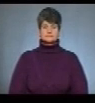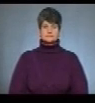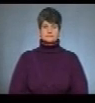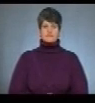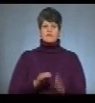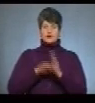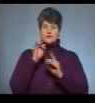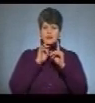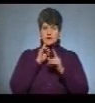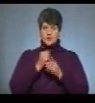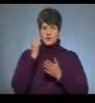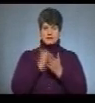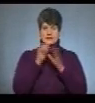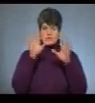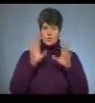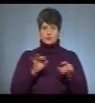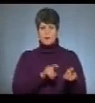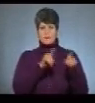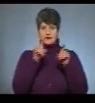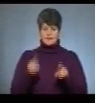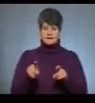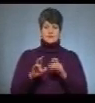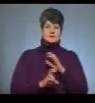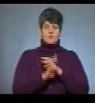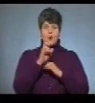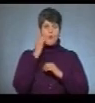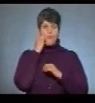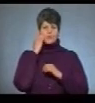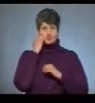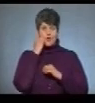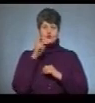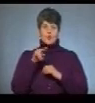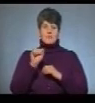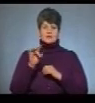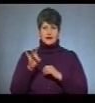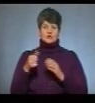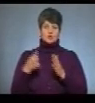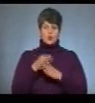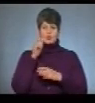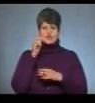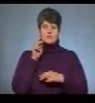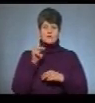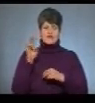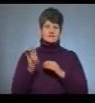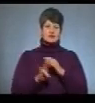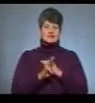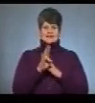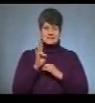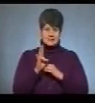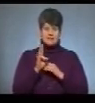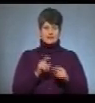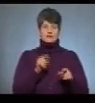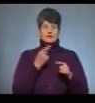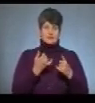Верховна Рада ухвалила закон про перехід храмів Московського патріархату до Української православної церкви. На Тернопільщині до УПЦ перейшли